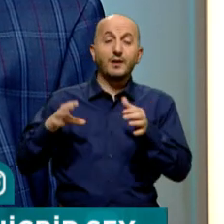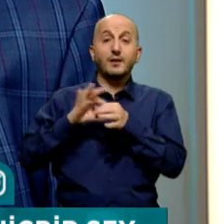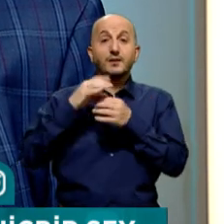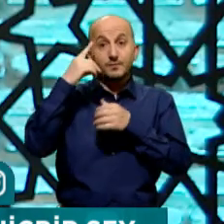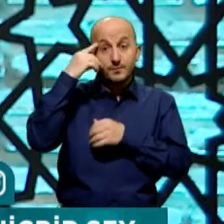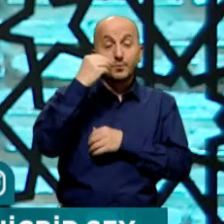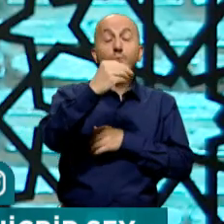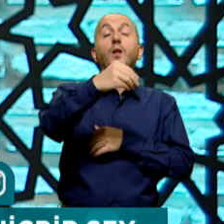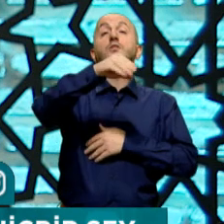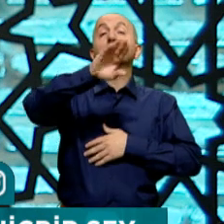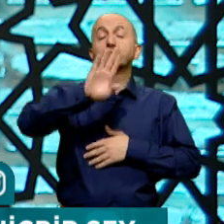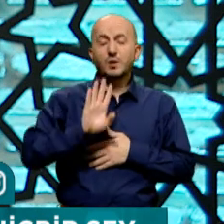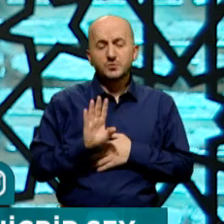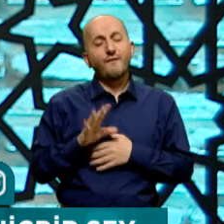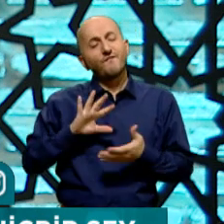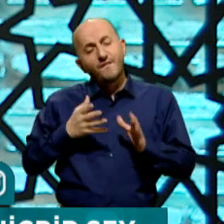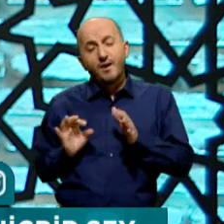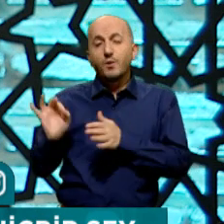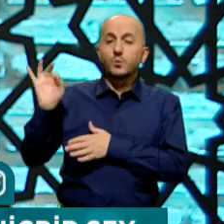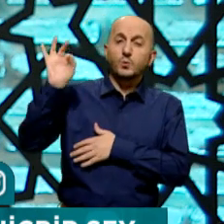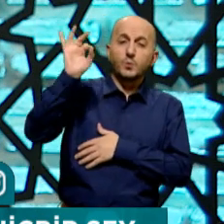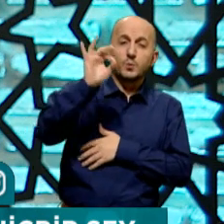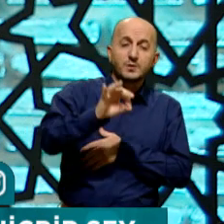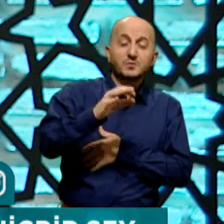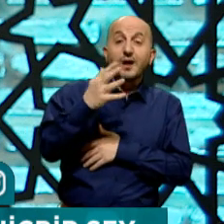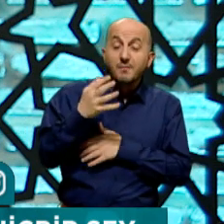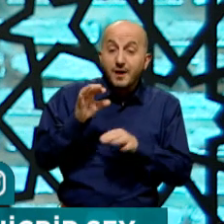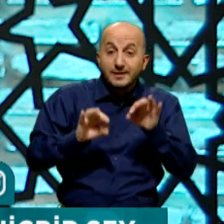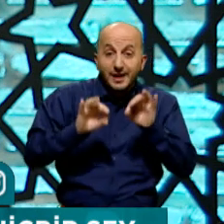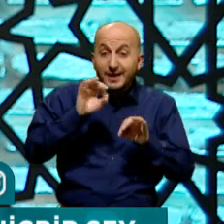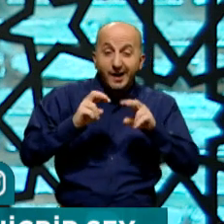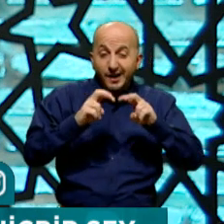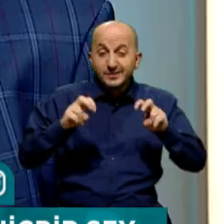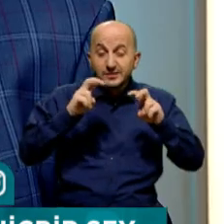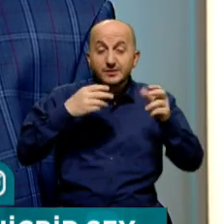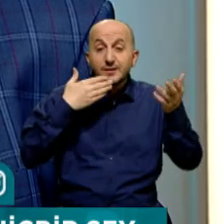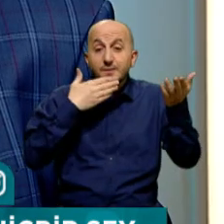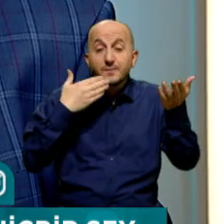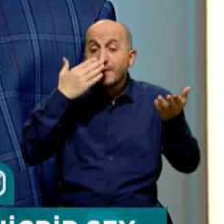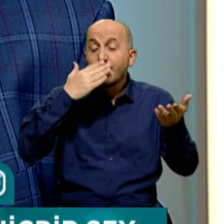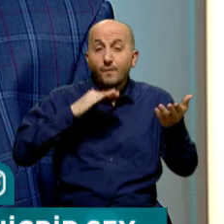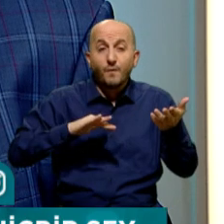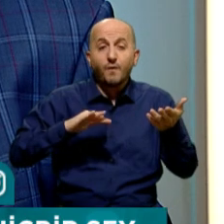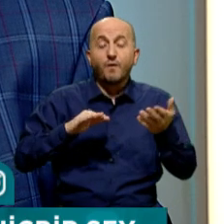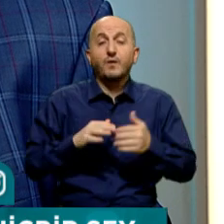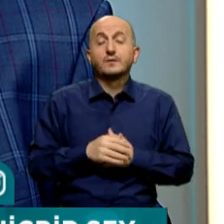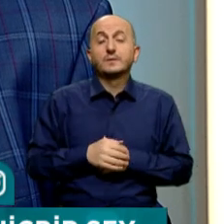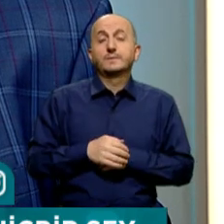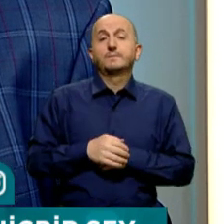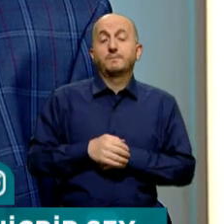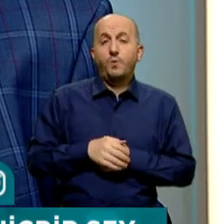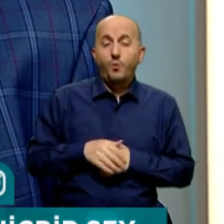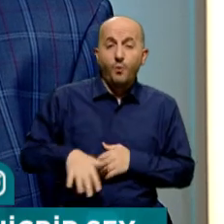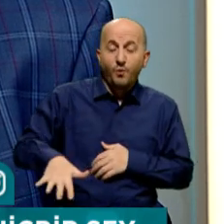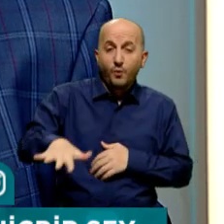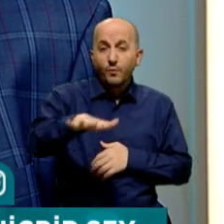ulaşmamış veya ulaşmış ama onu değerlendirecek, araştıracak imkan yok. Çünkü fiziki şartlar